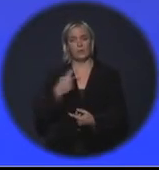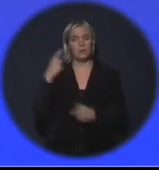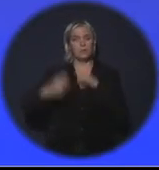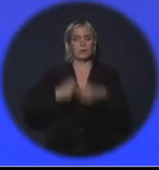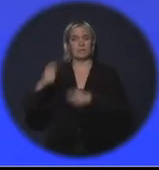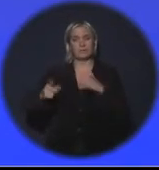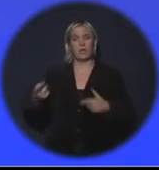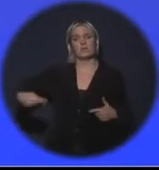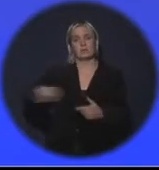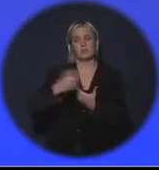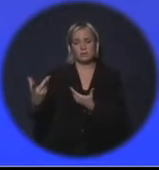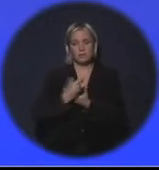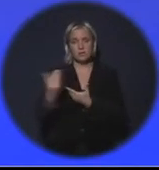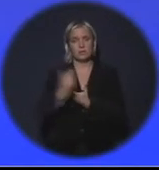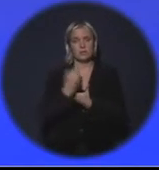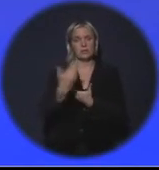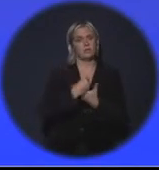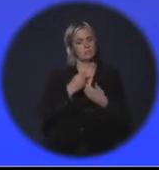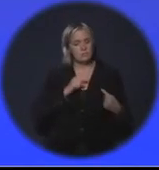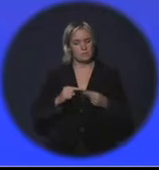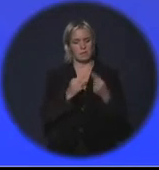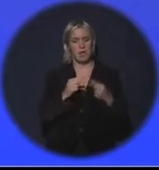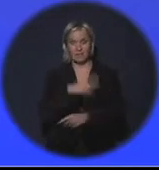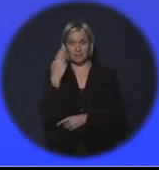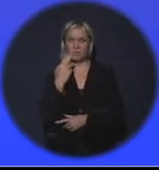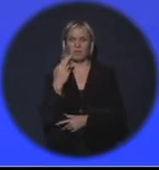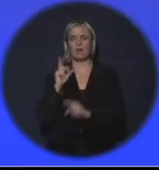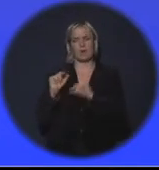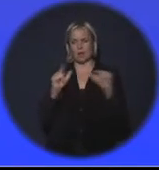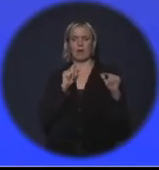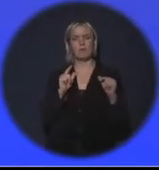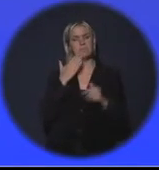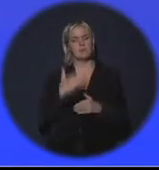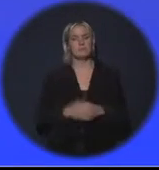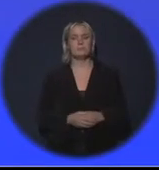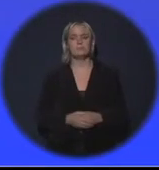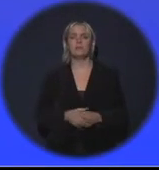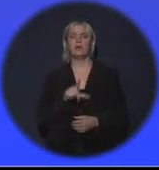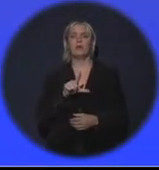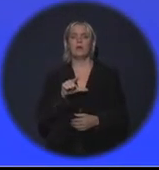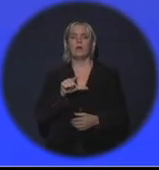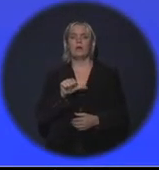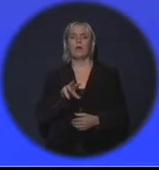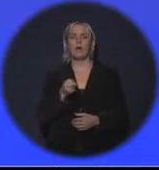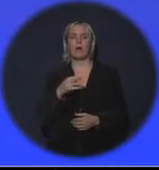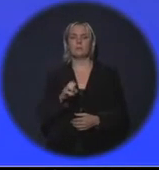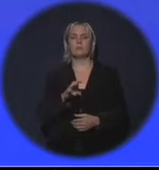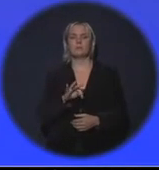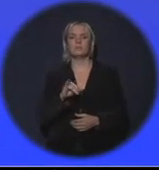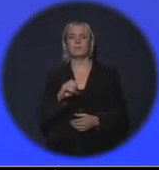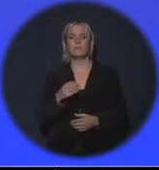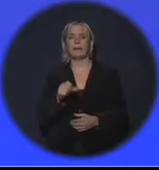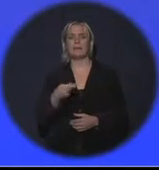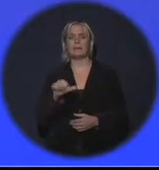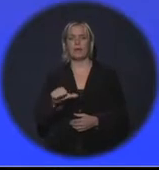ont animé et participé à ce débat national. Chère Laurence Toubiana, cette synthèse, je